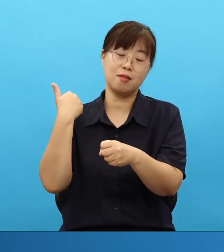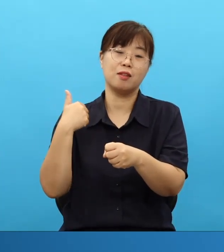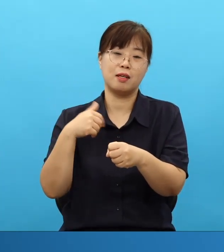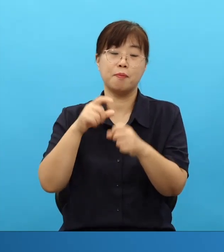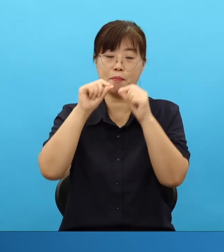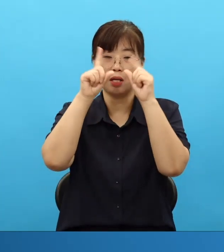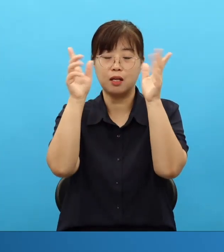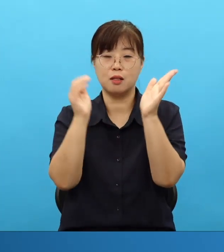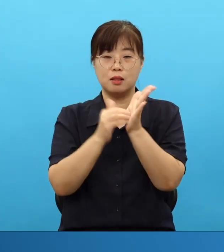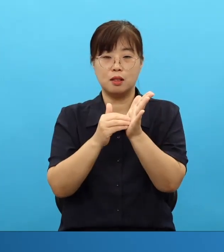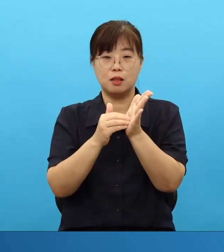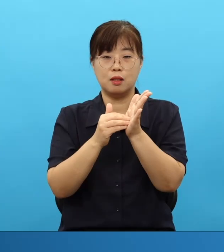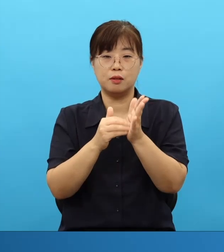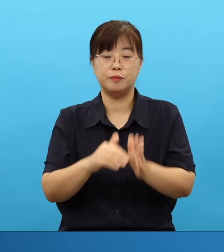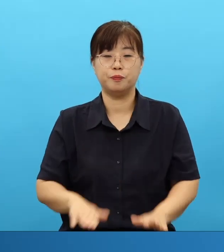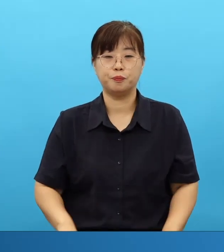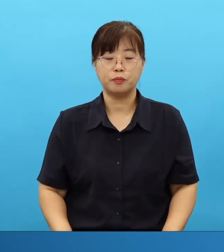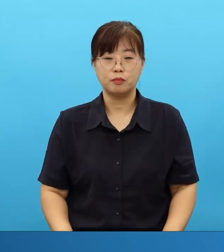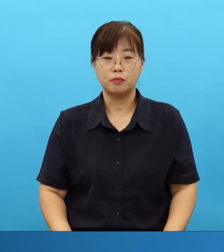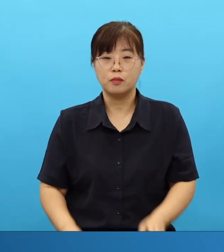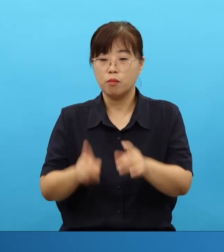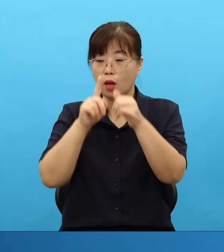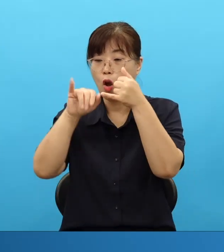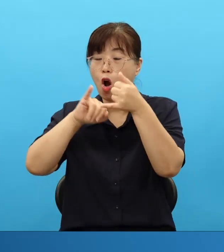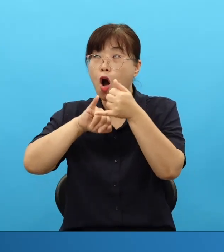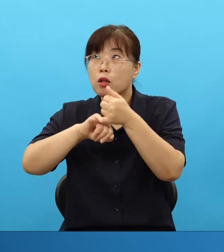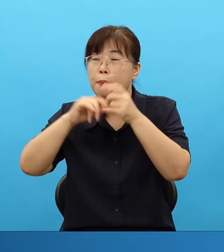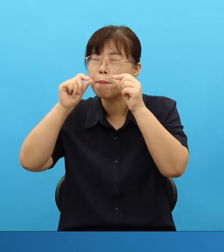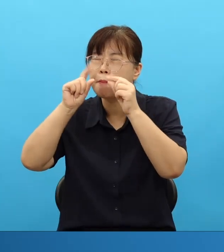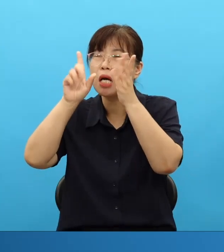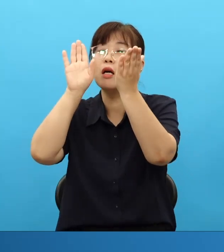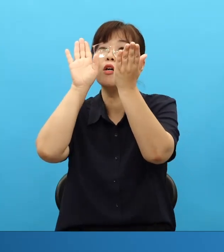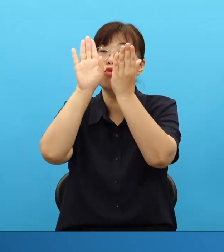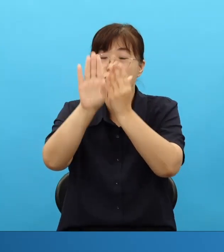약이에요이 약 자부터 그때부터